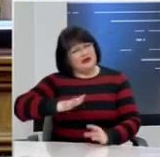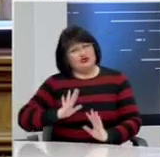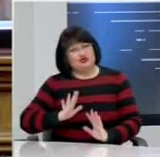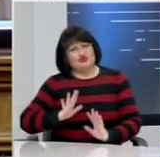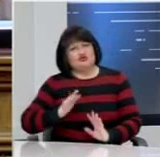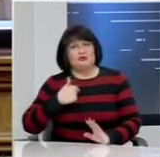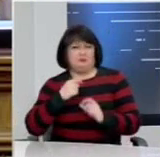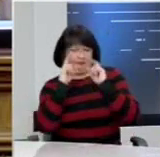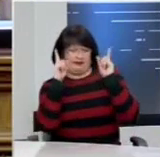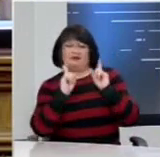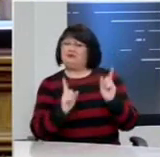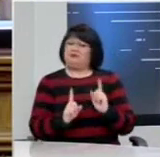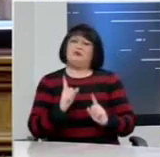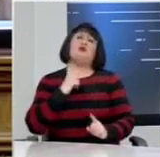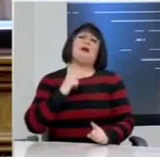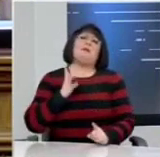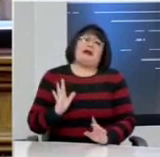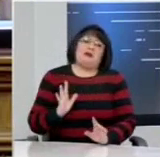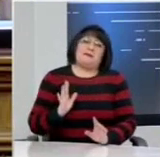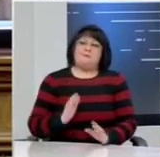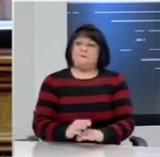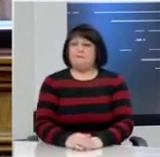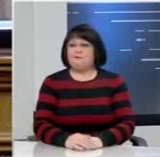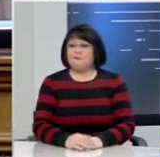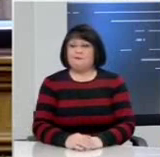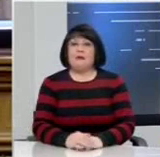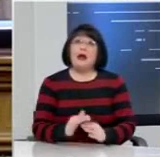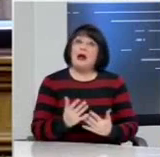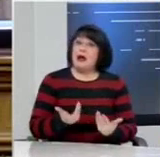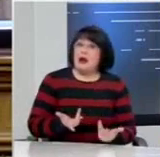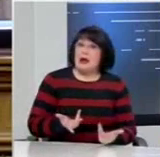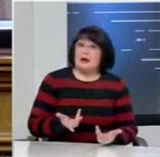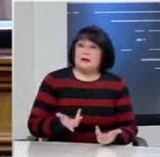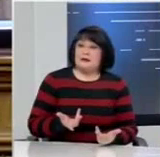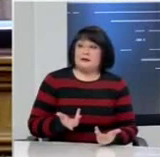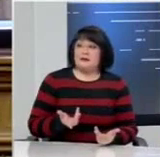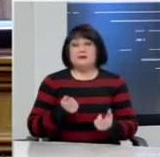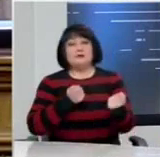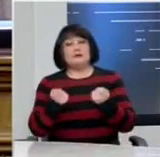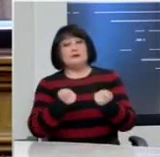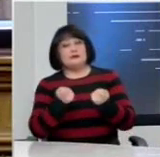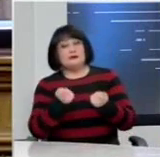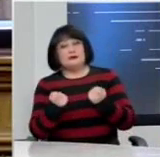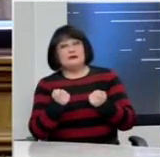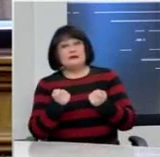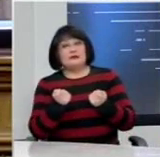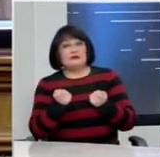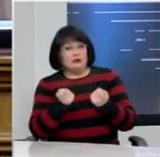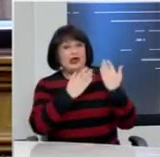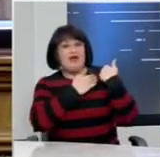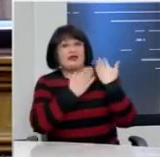Εμάς δεν μας εκπλήσει τόσο πολύ. Αλλά το να χειρίζεται με τόση μεγάλη